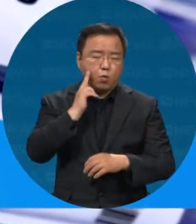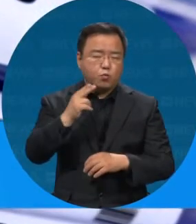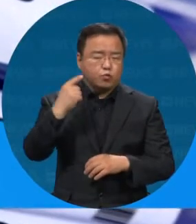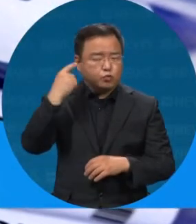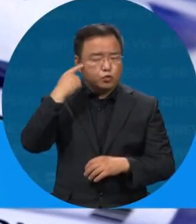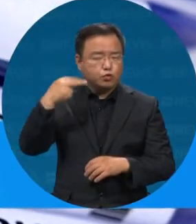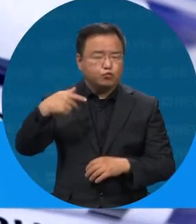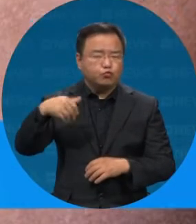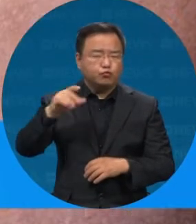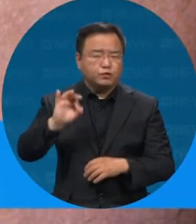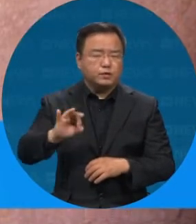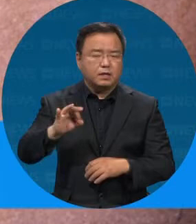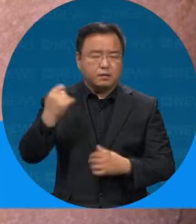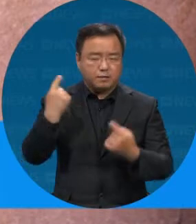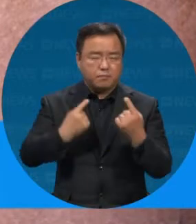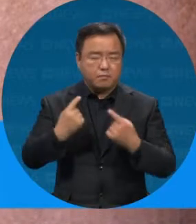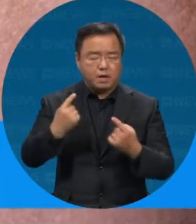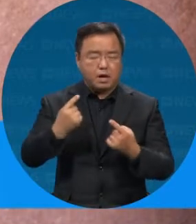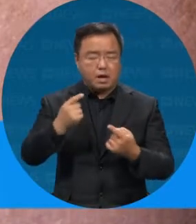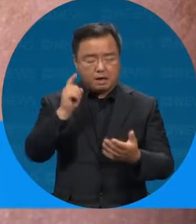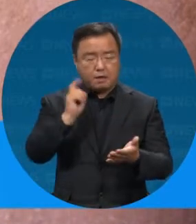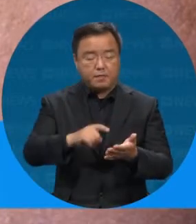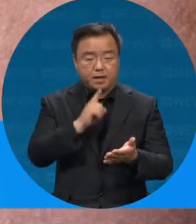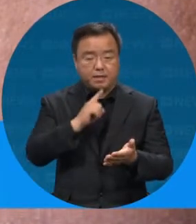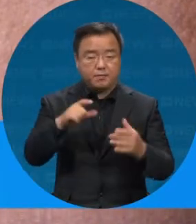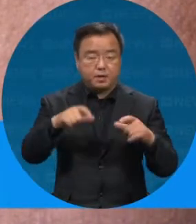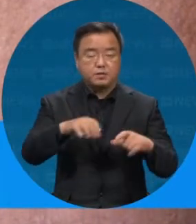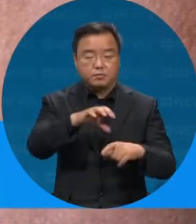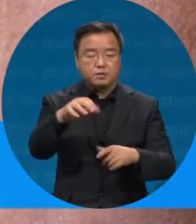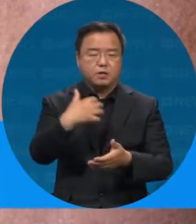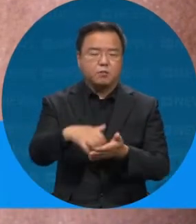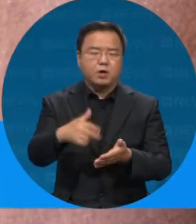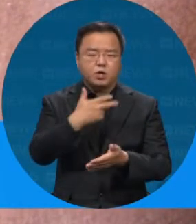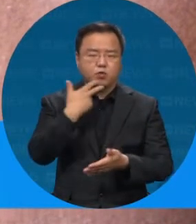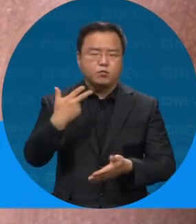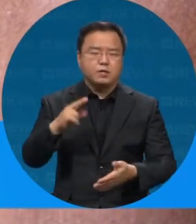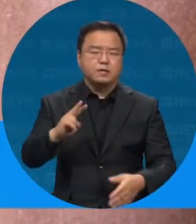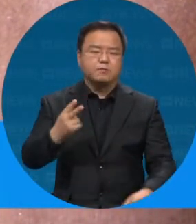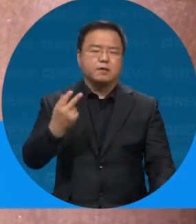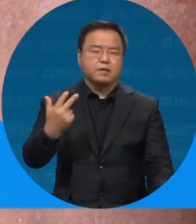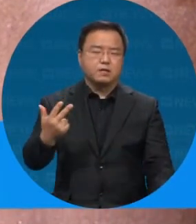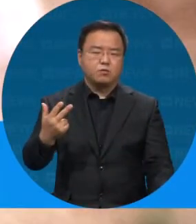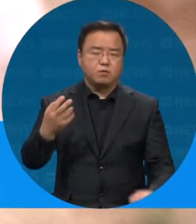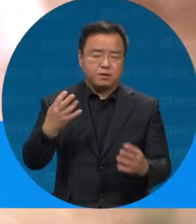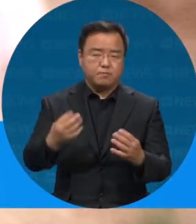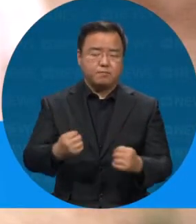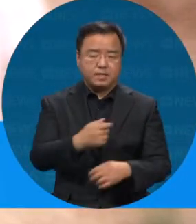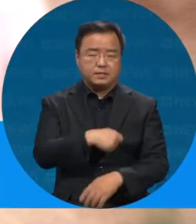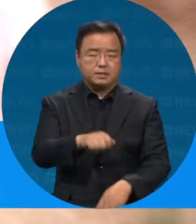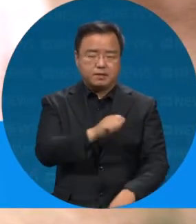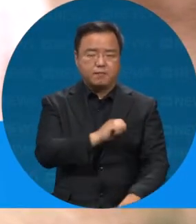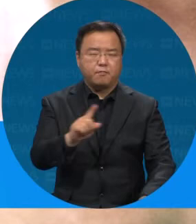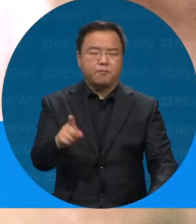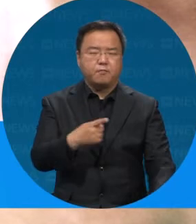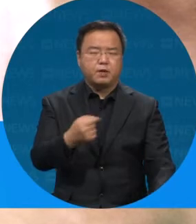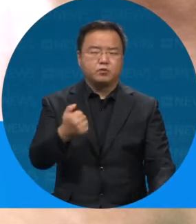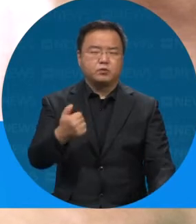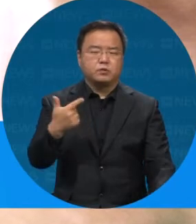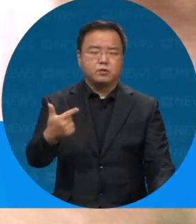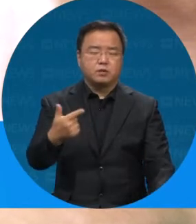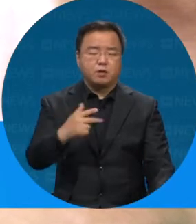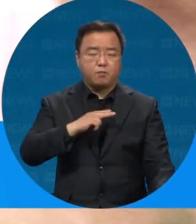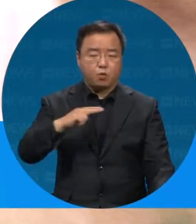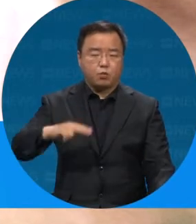밝혔습니다. 지역별 확진 건수를 보면 영국이 207건으로 가장 많고 스페인 156건,